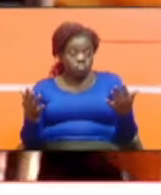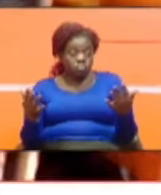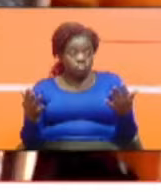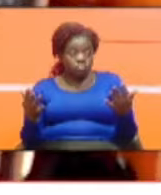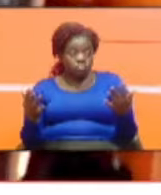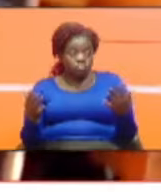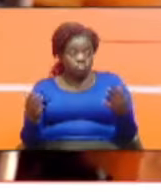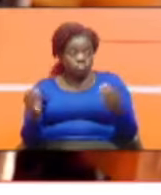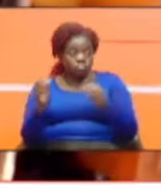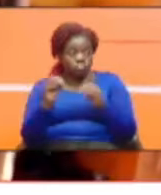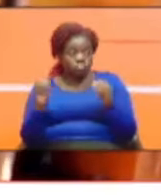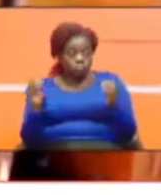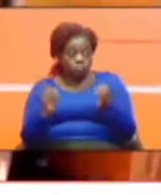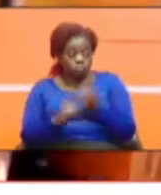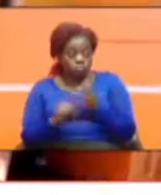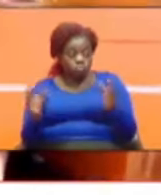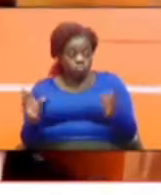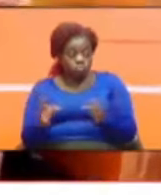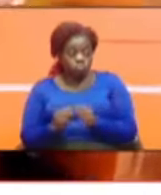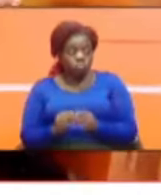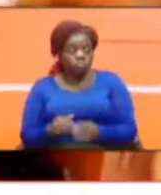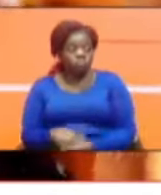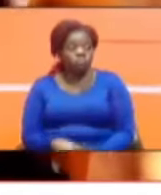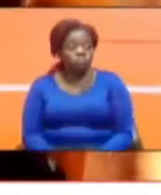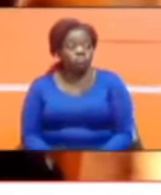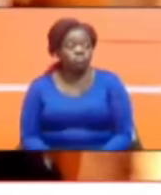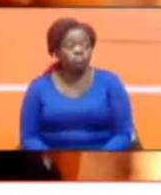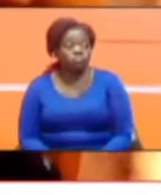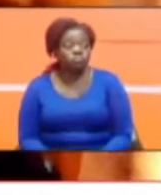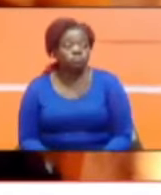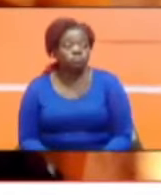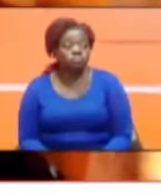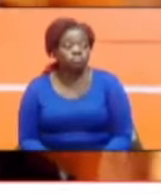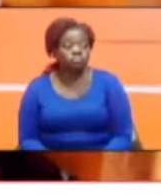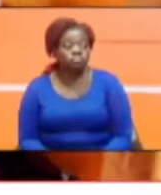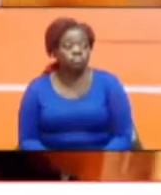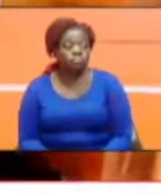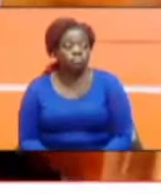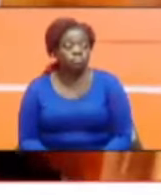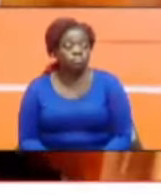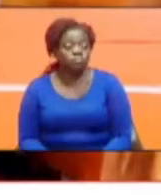okutagenda kutwalawo Martin Kiza yakusakidde gwe no Kkooti TV